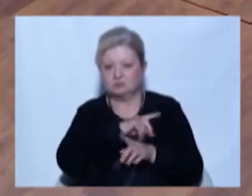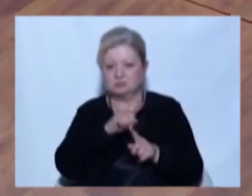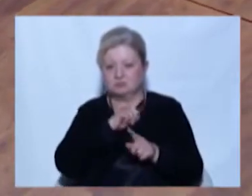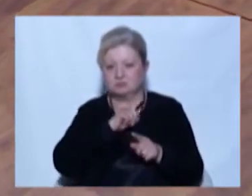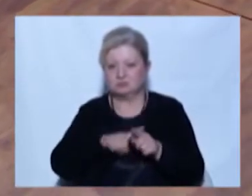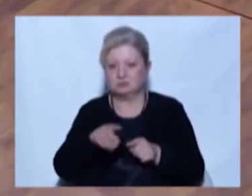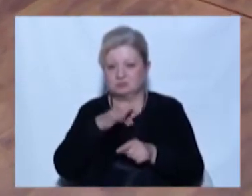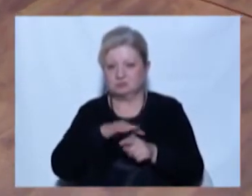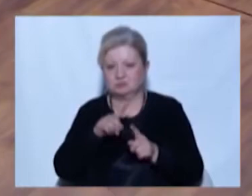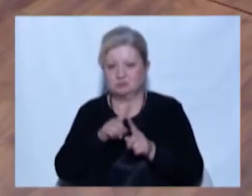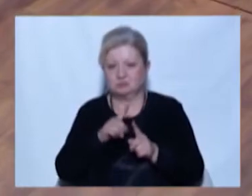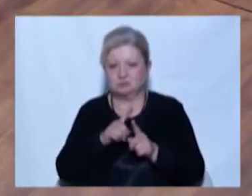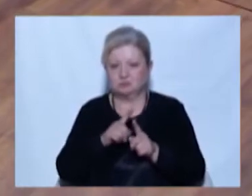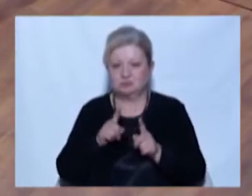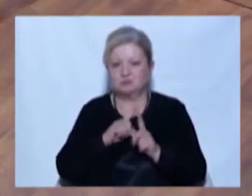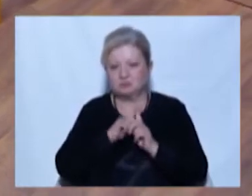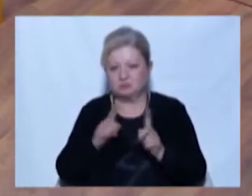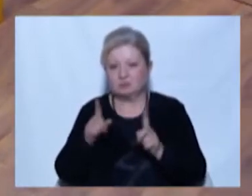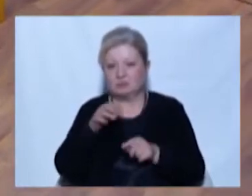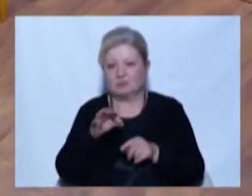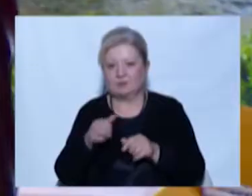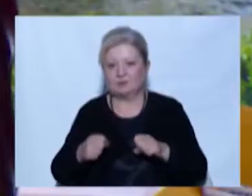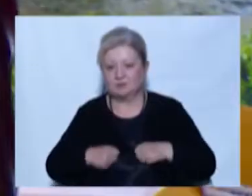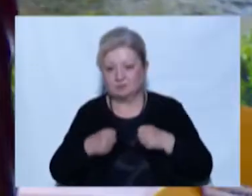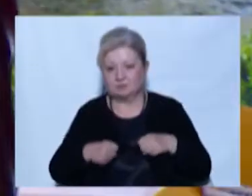სწრაფად გამოეყენებინა, განსაკუთრებით კი ის ცდილობდა